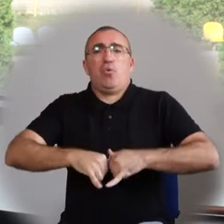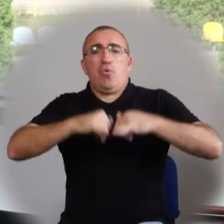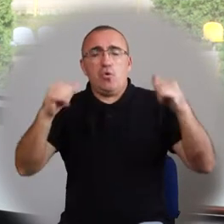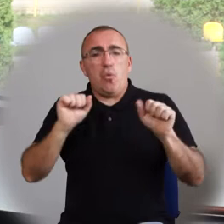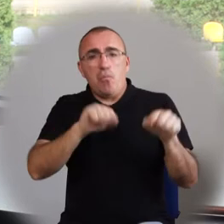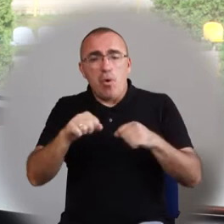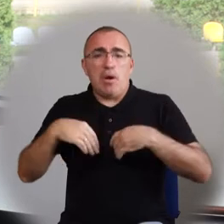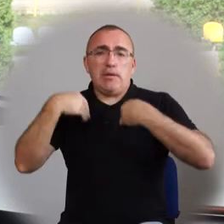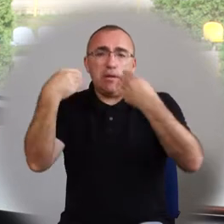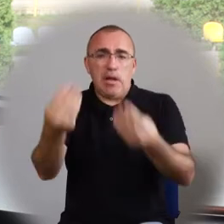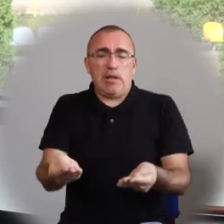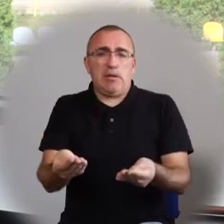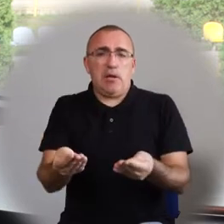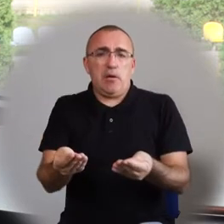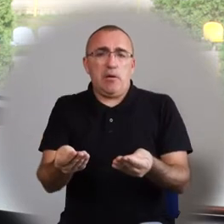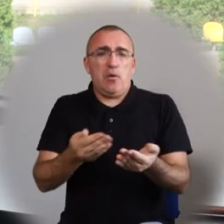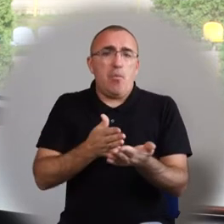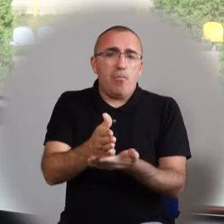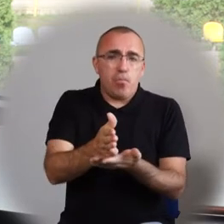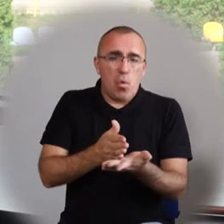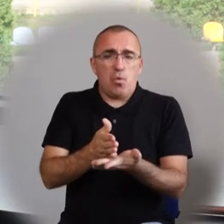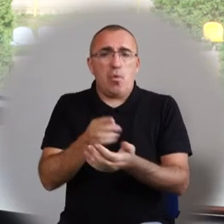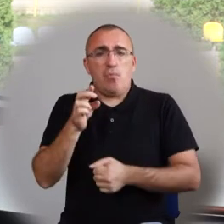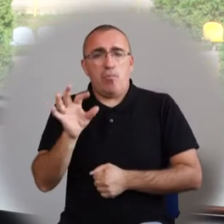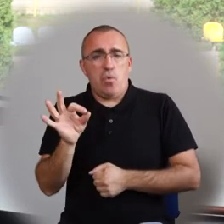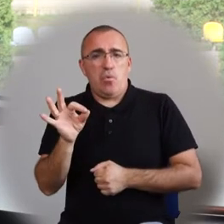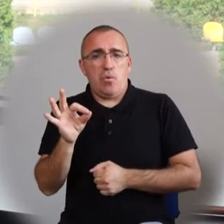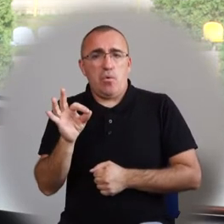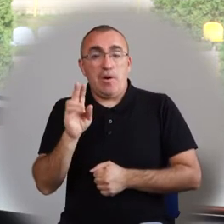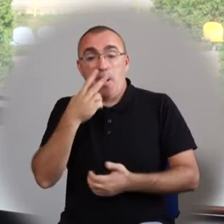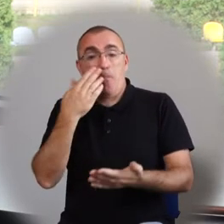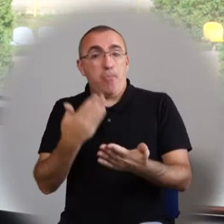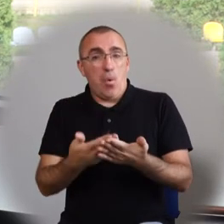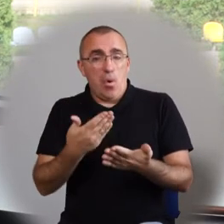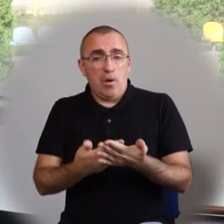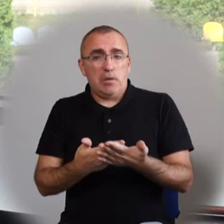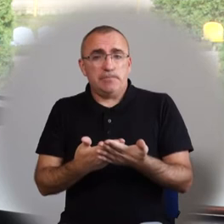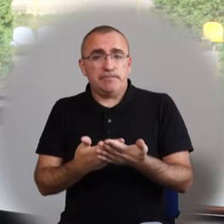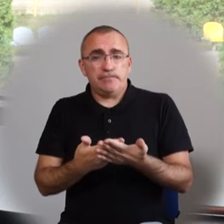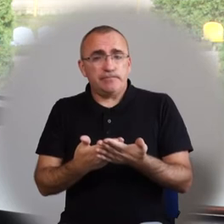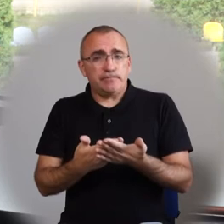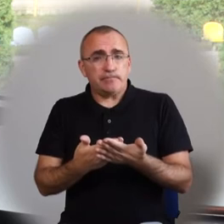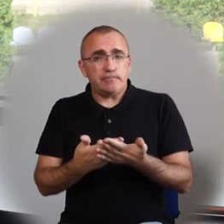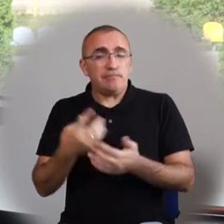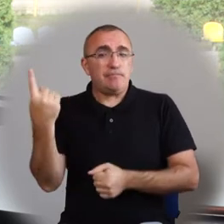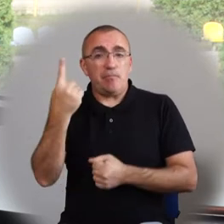далі розширювати можливості надання послуг, бо, як показав